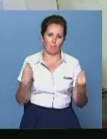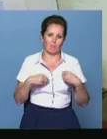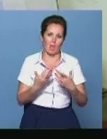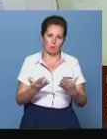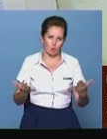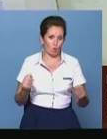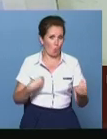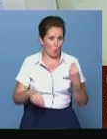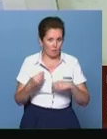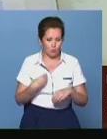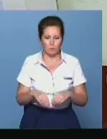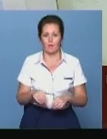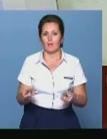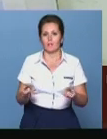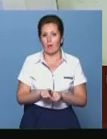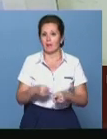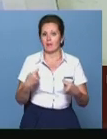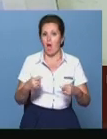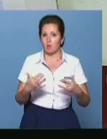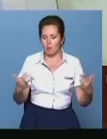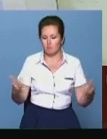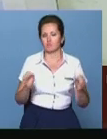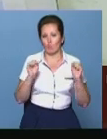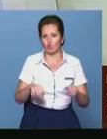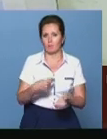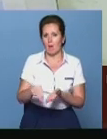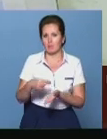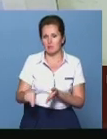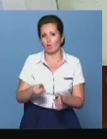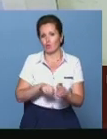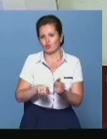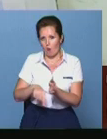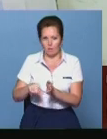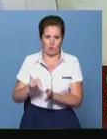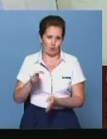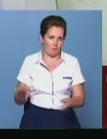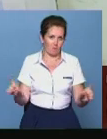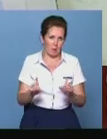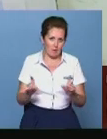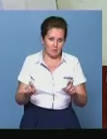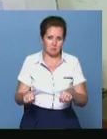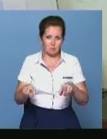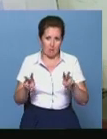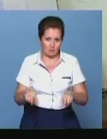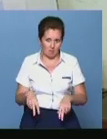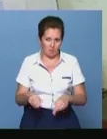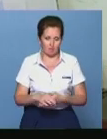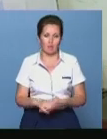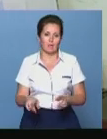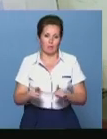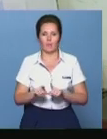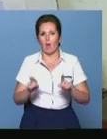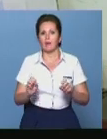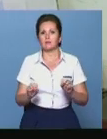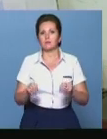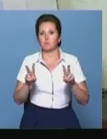таких ярмарках, конечно, на базарах можно приобрести дешевле, чем, допустим, в магазинах специализированных, так как